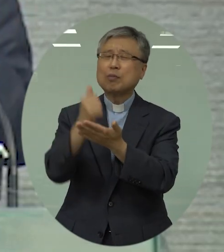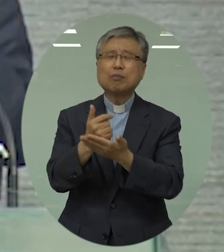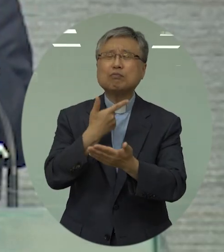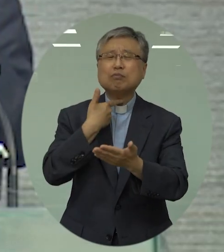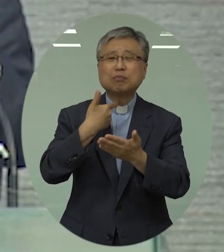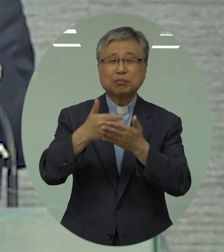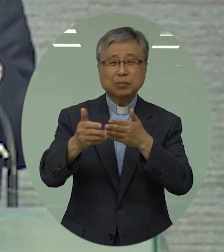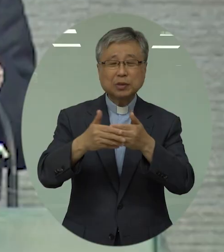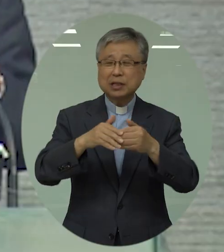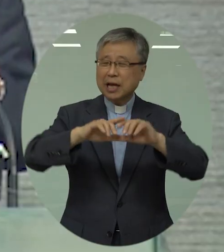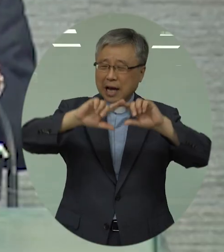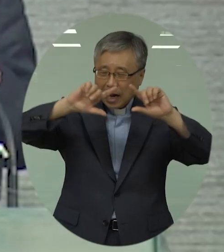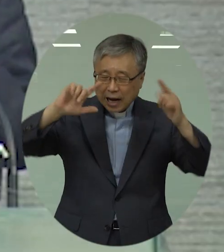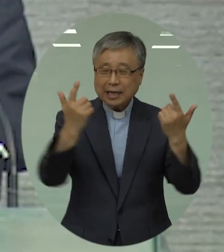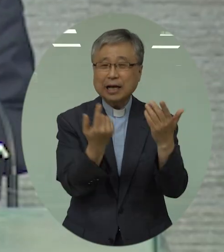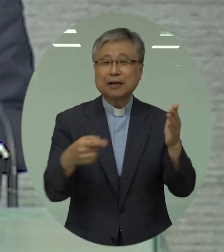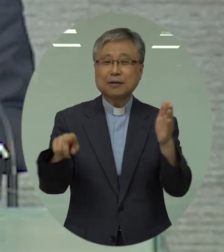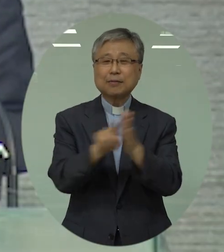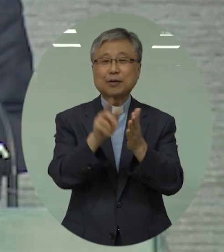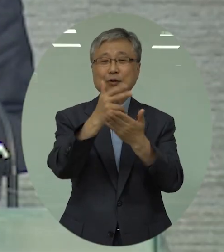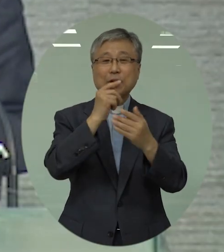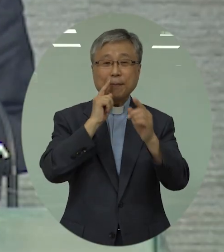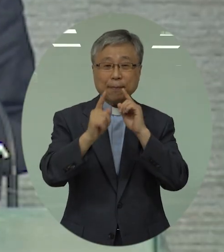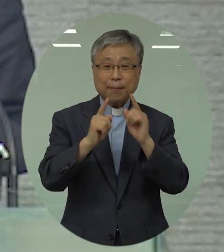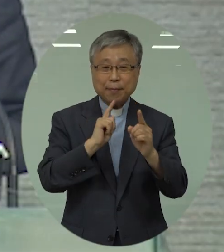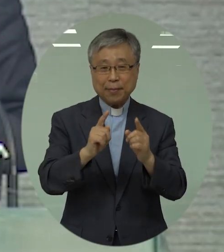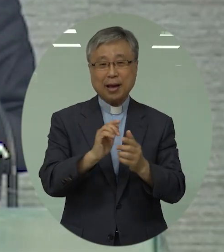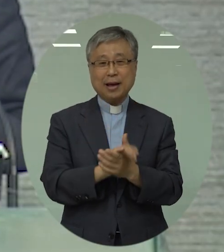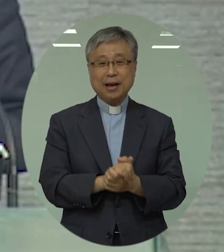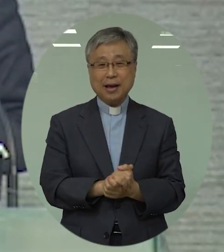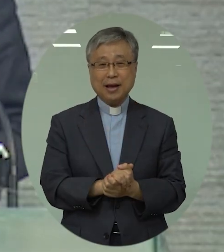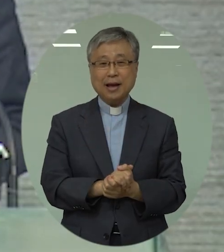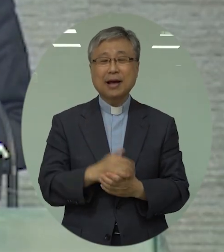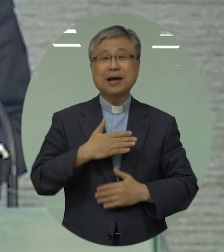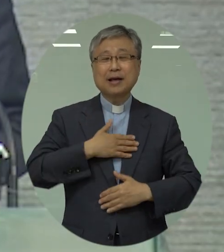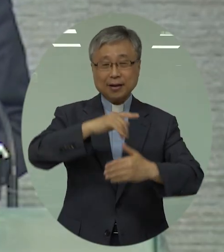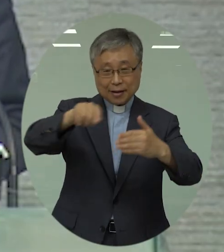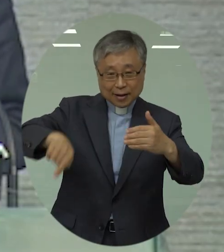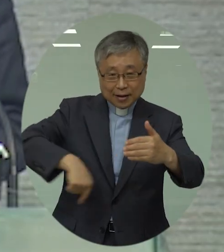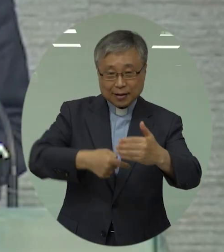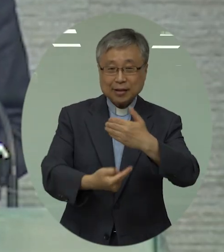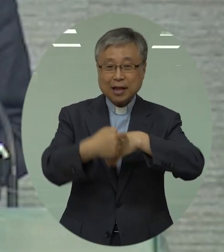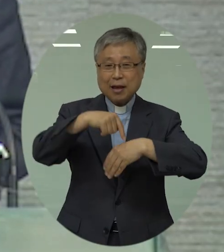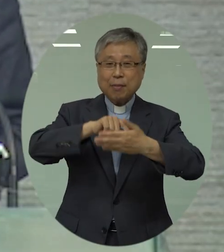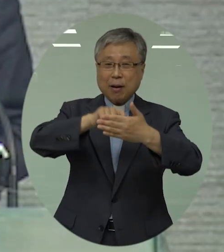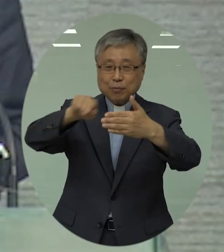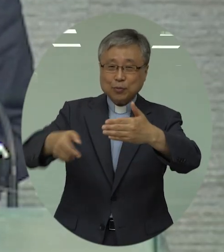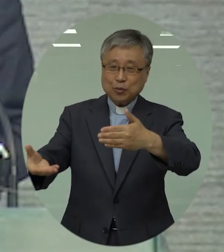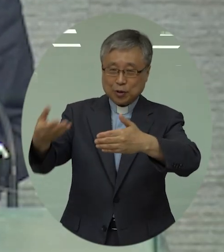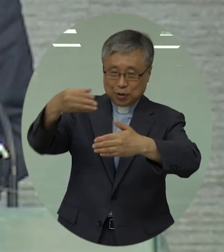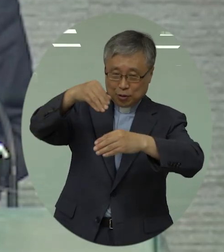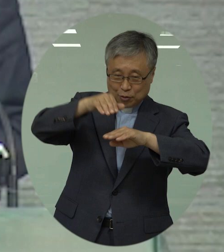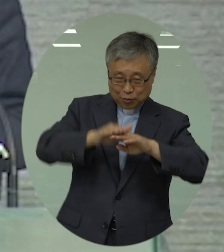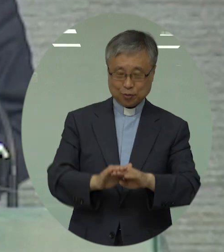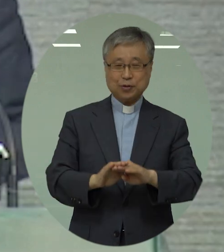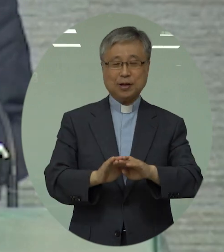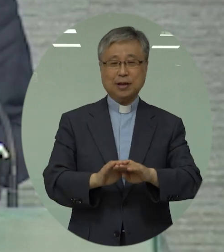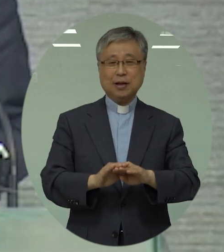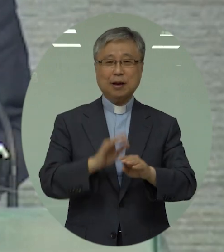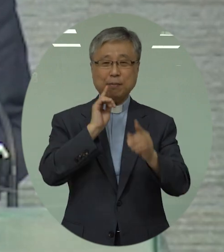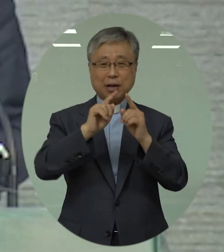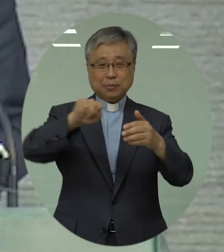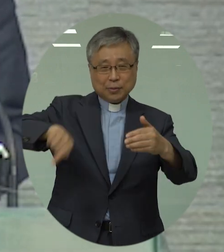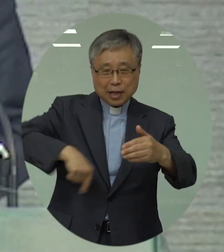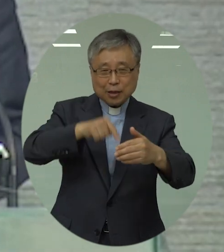범죄치 아니하려 하여 주의 말씀을 내 안에 내 마음속에 두었나이다. 말씀이 내